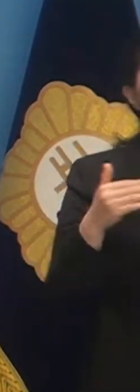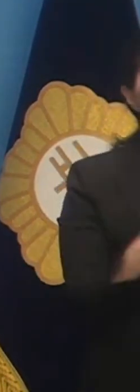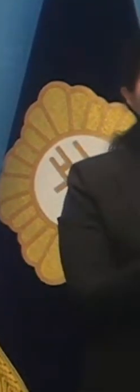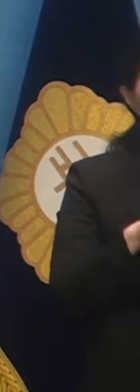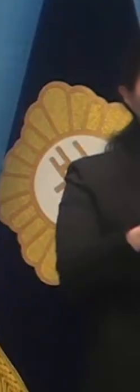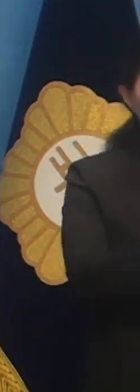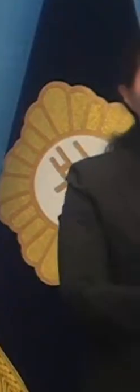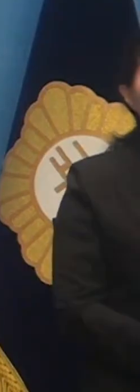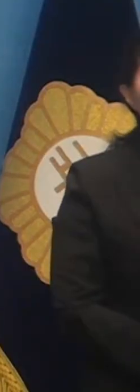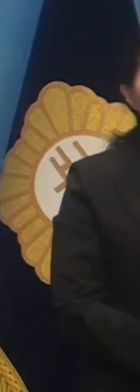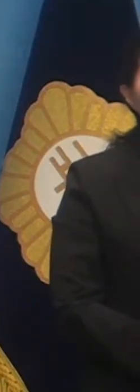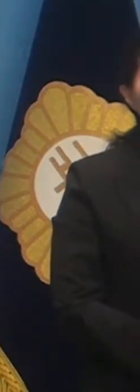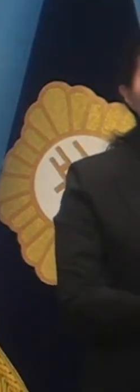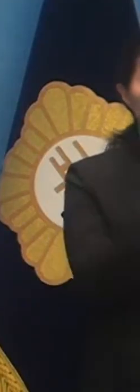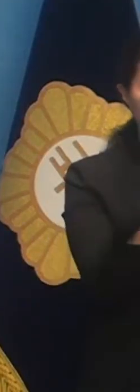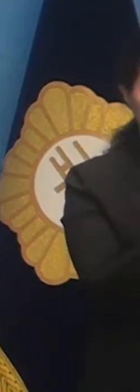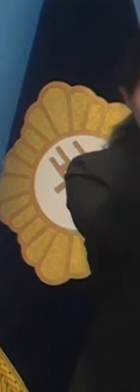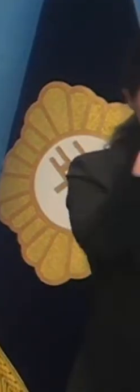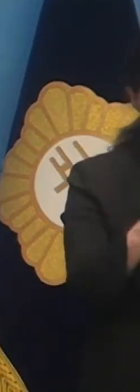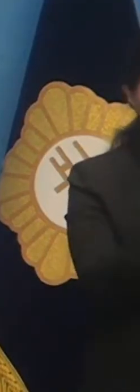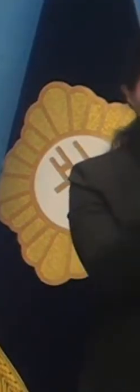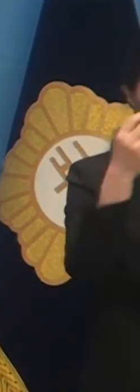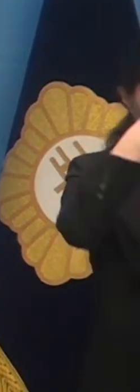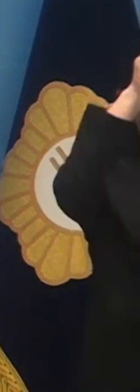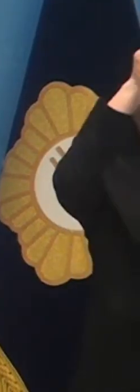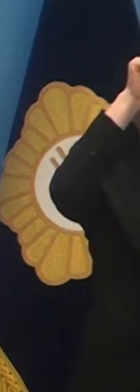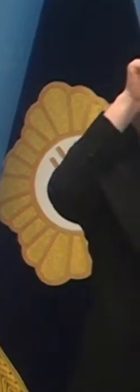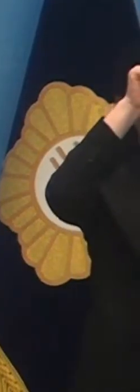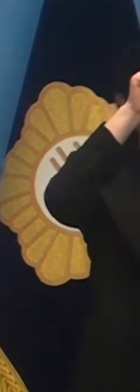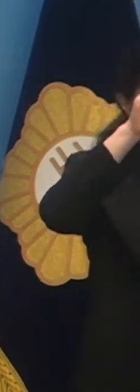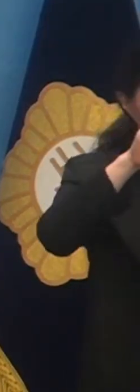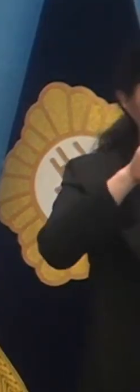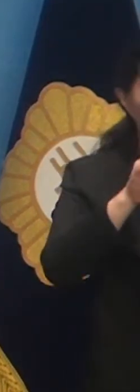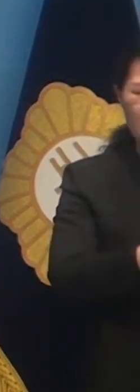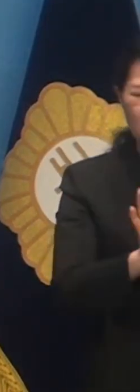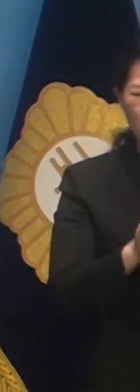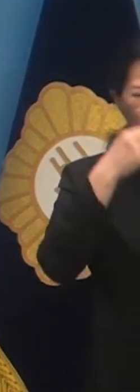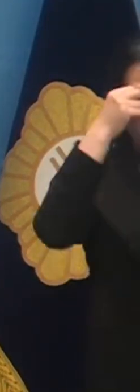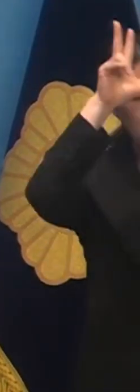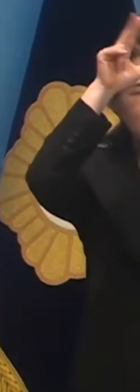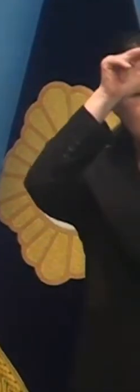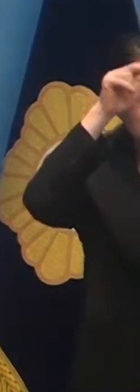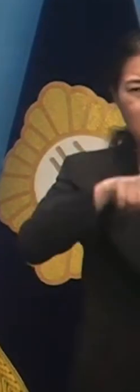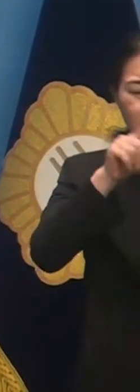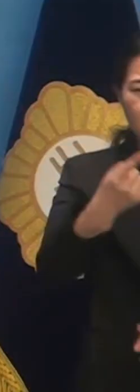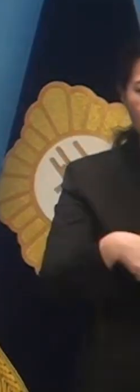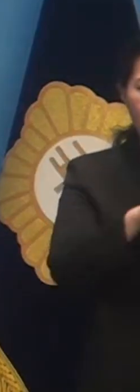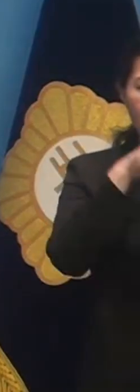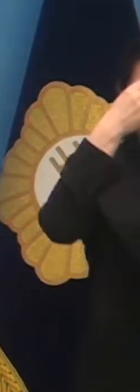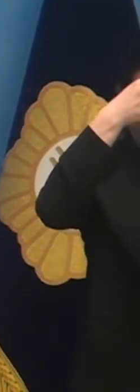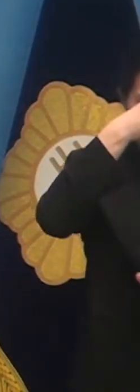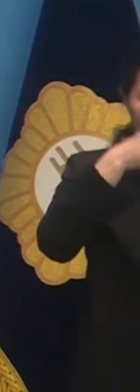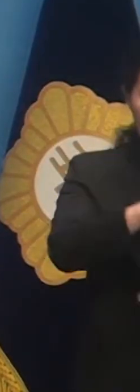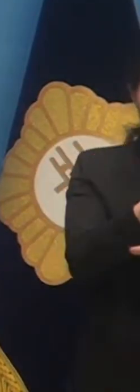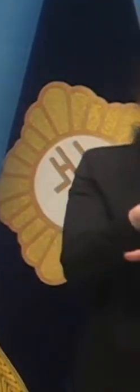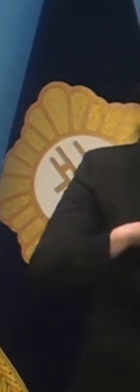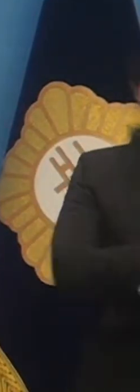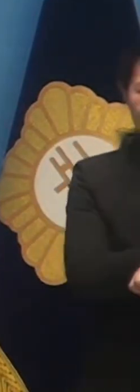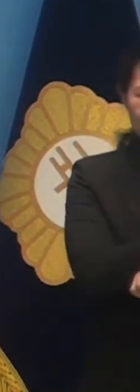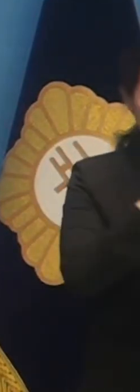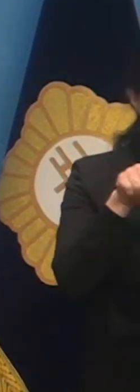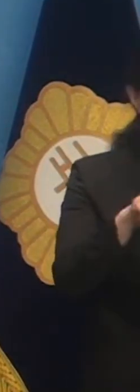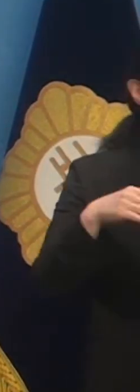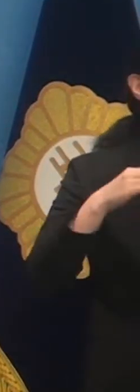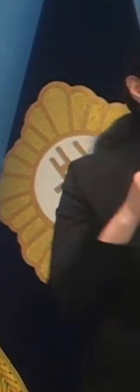하겠습니다. 이를 통해 국민의 검찰이 아닌 검사의 검찰이 폐쇄적이고 특권적인 조직문화 속에서 더